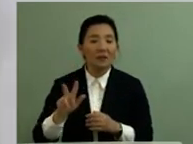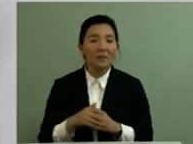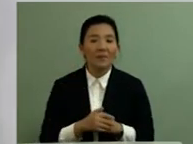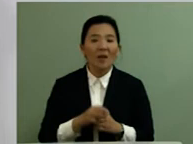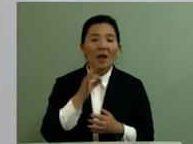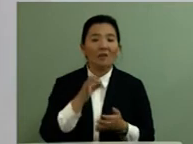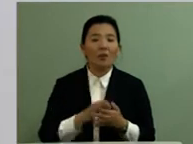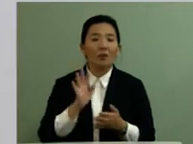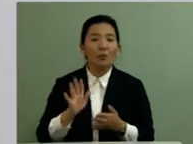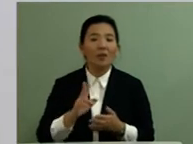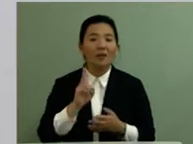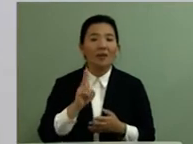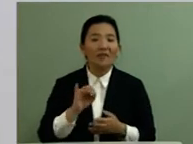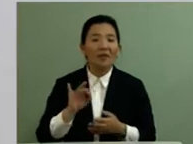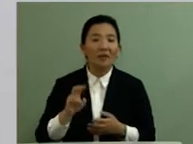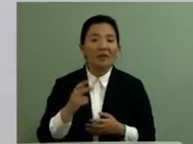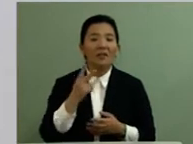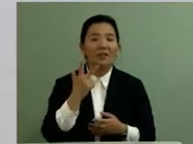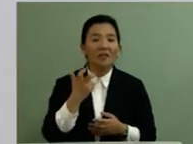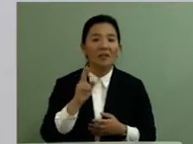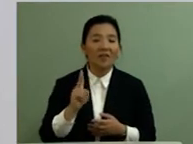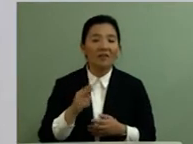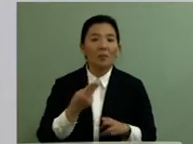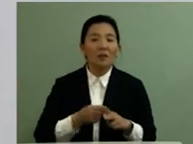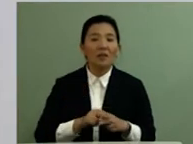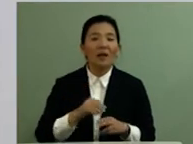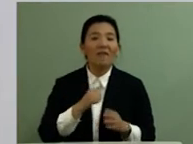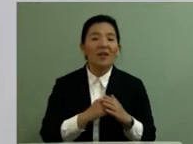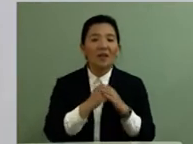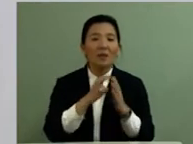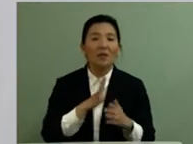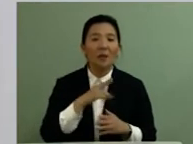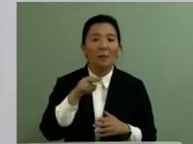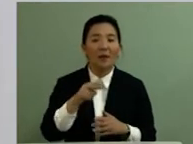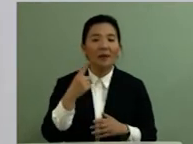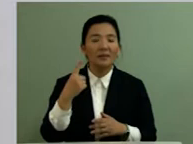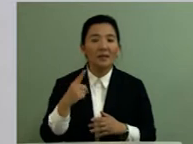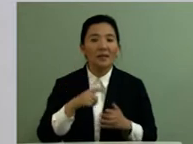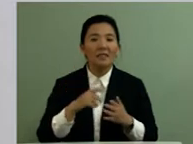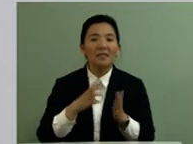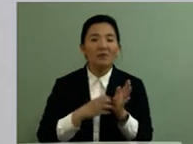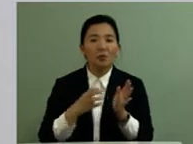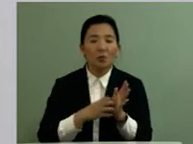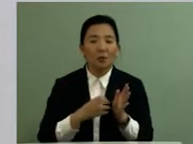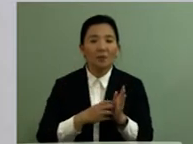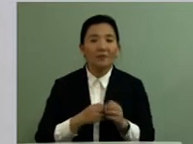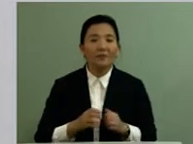273. Ответ будет в кельвинах, 300 кельвин. Давление было P1 900